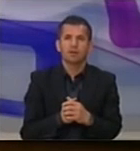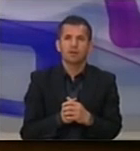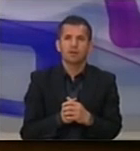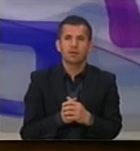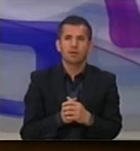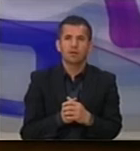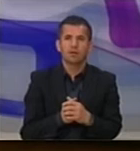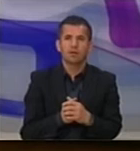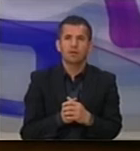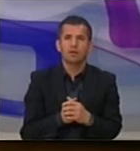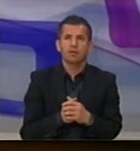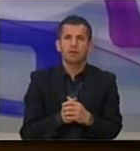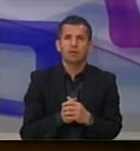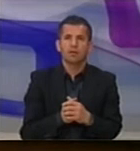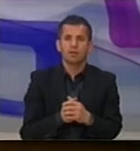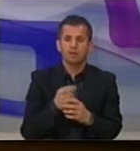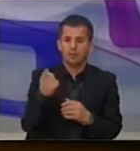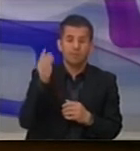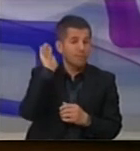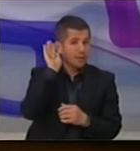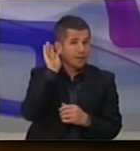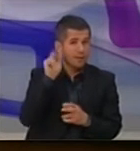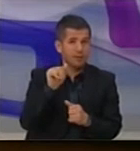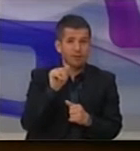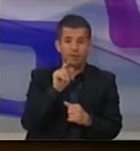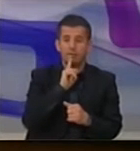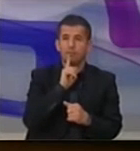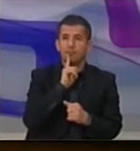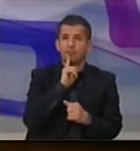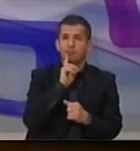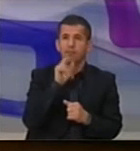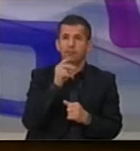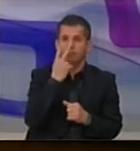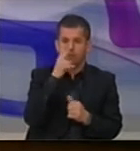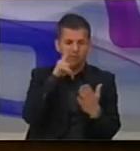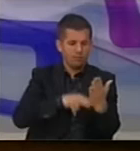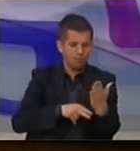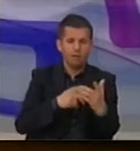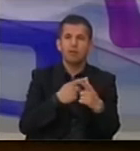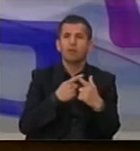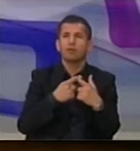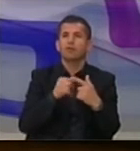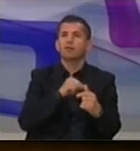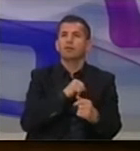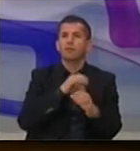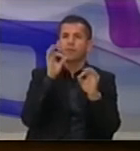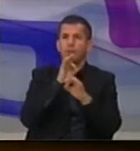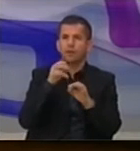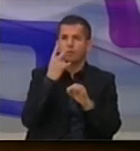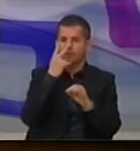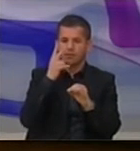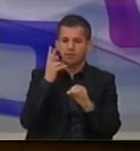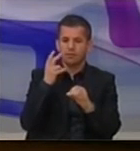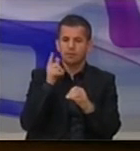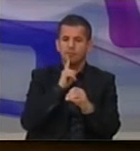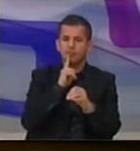Tri faqe, të lutëm, ministrë, nëse vërtet nuk i keni lexu, ose nëse vërtet i keni lexu dhe nuk keni intervenu, më ndëshkron edhe ma shumë fakti se